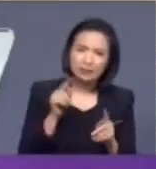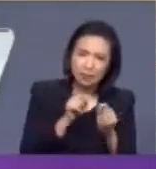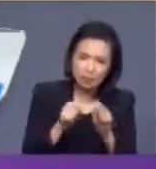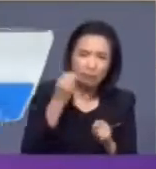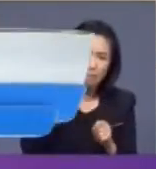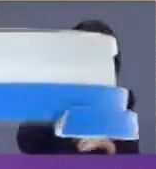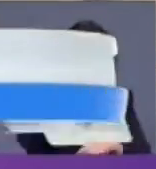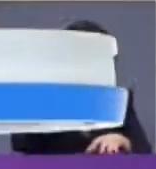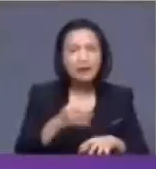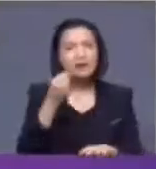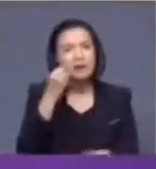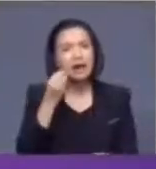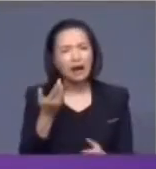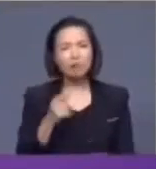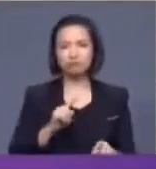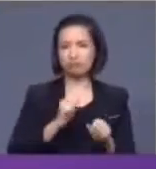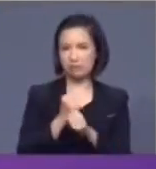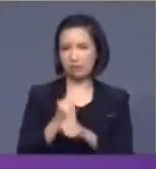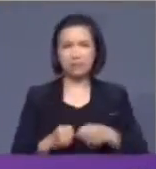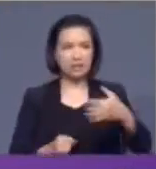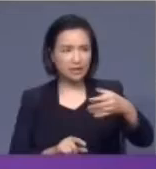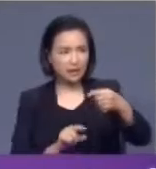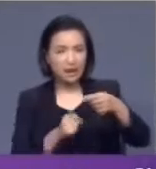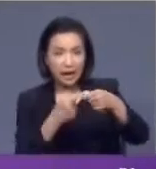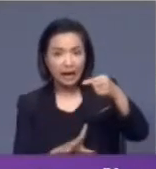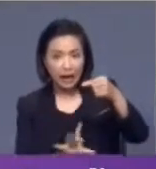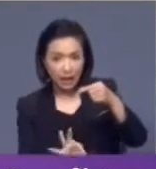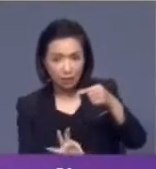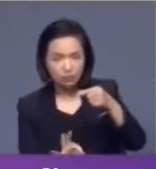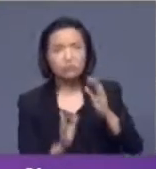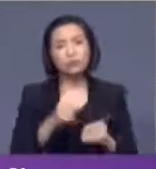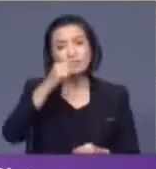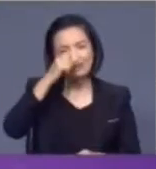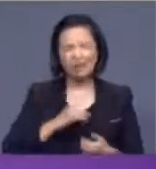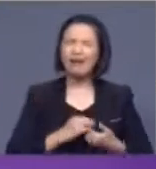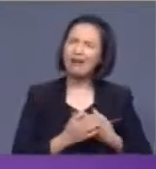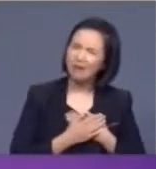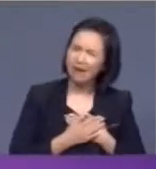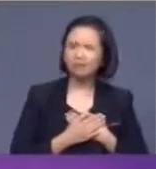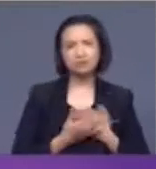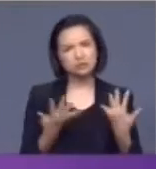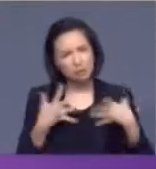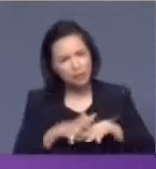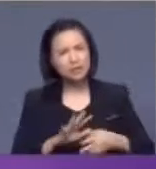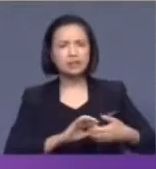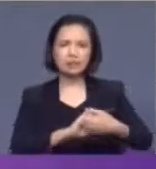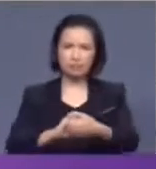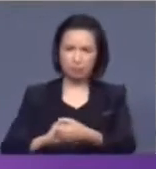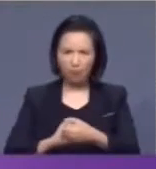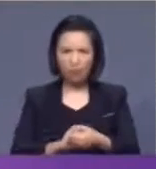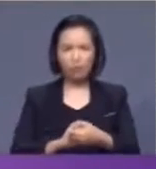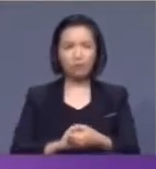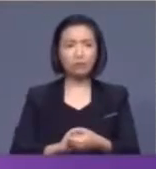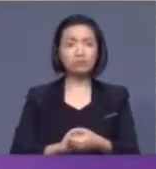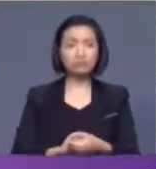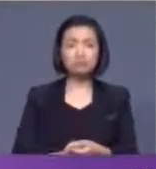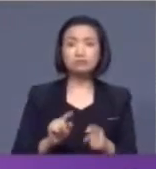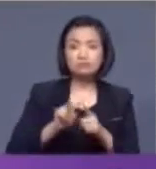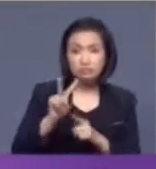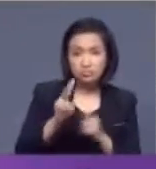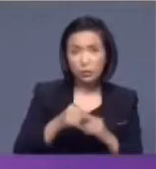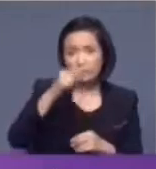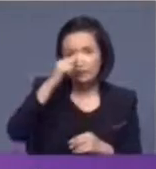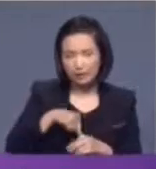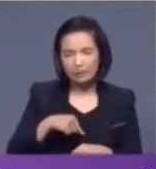ประการดังนี้ 1. คนไทยรักกันด้วยการสร้างความสามัคคีปรองดองให้เกิดขึ้นให้ได้ 2. คนไท